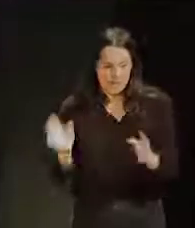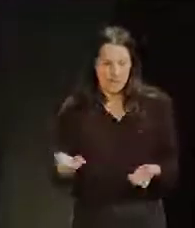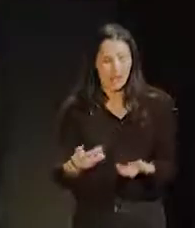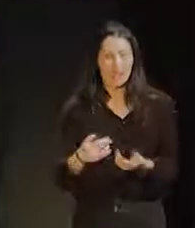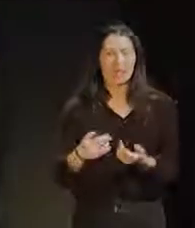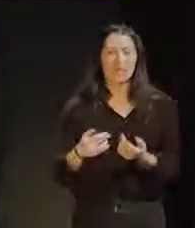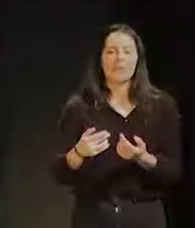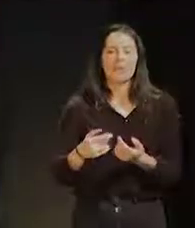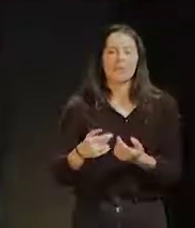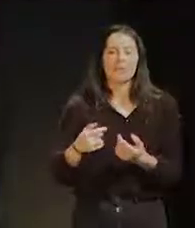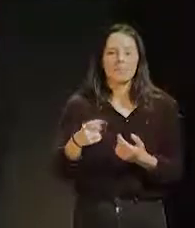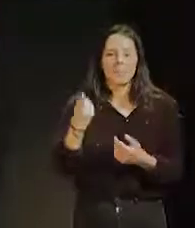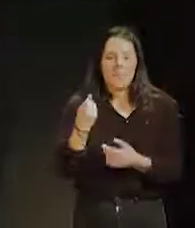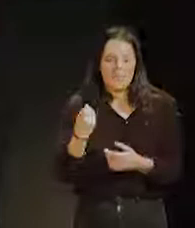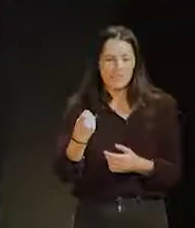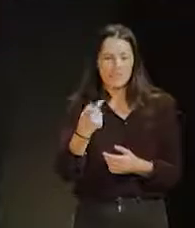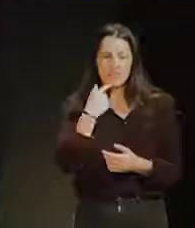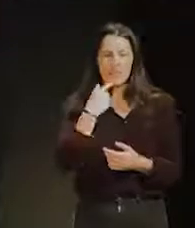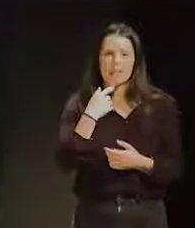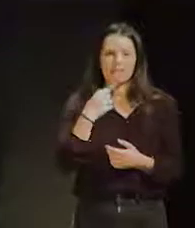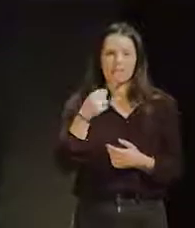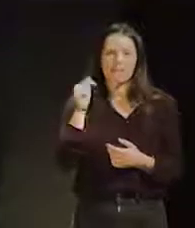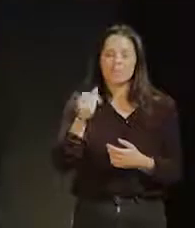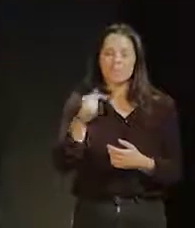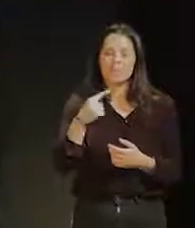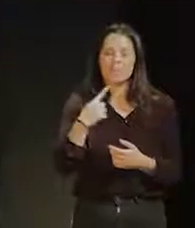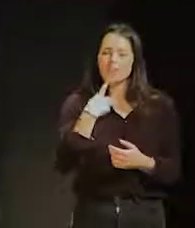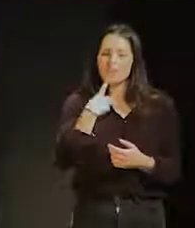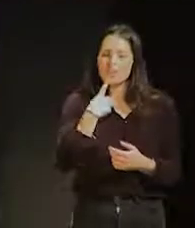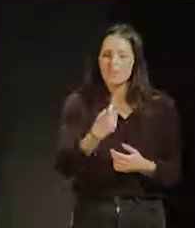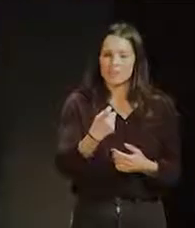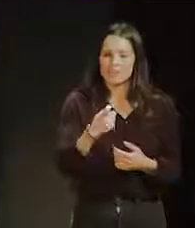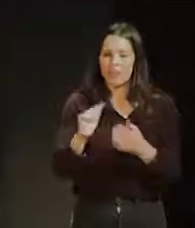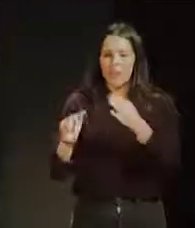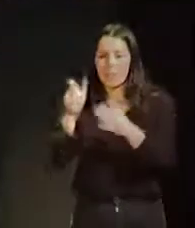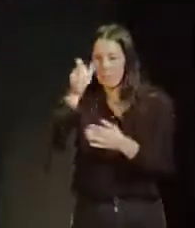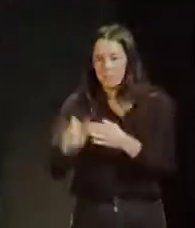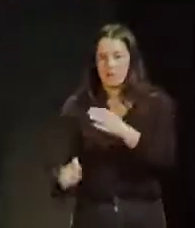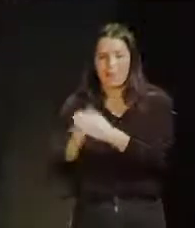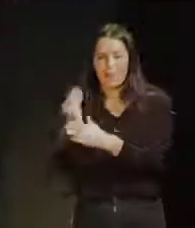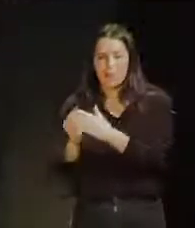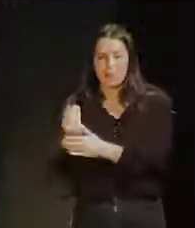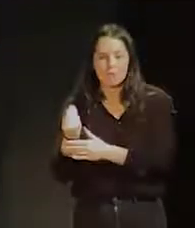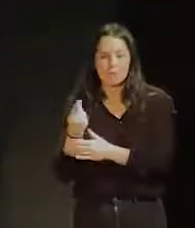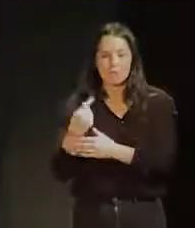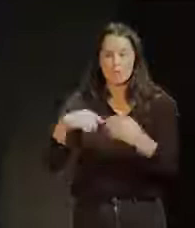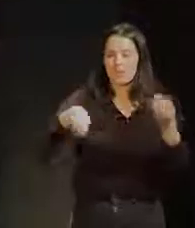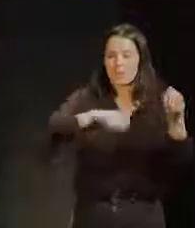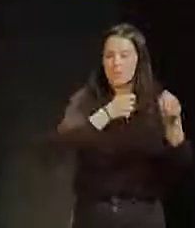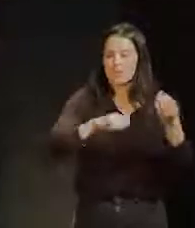questa opera in questo tempo. Era molto difficile convincere i produttori che io ero una